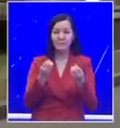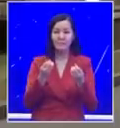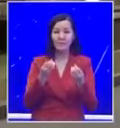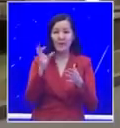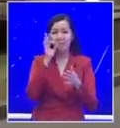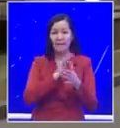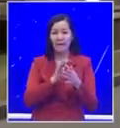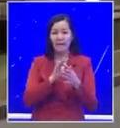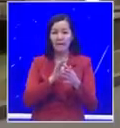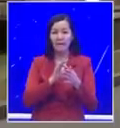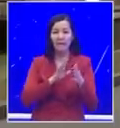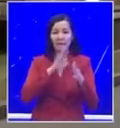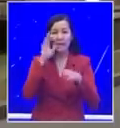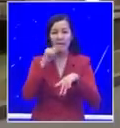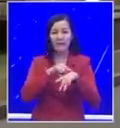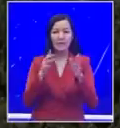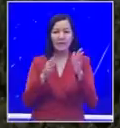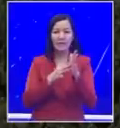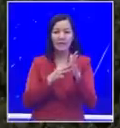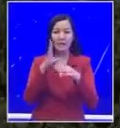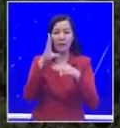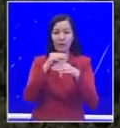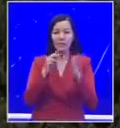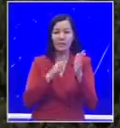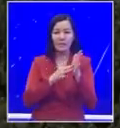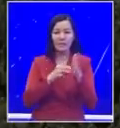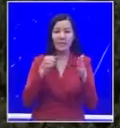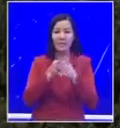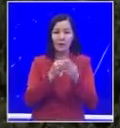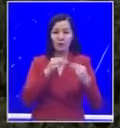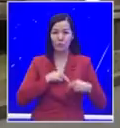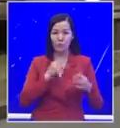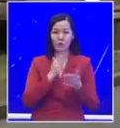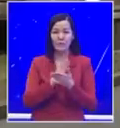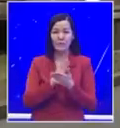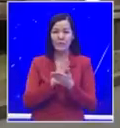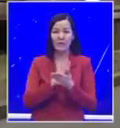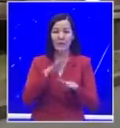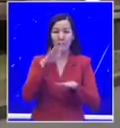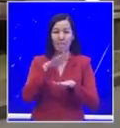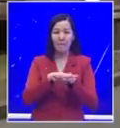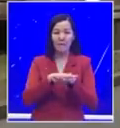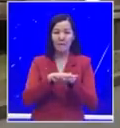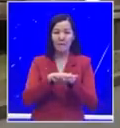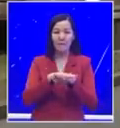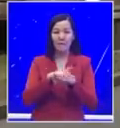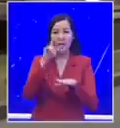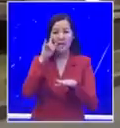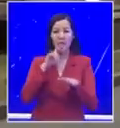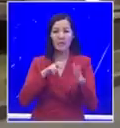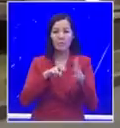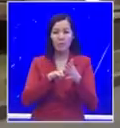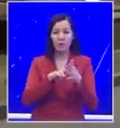дәріханалар сағат таңертеңгі 8-ден кешкі 8-ге дейін ғана жұмыс жасайды. Банк, содан кейін Қазпочта